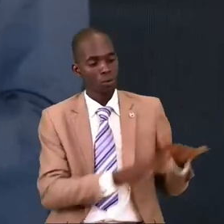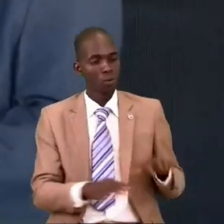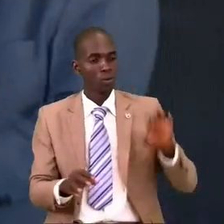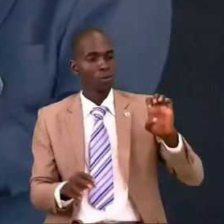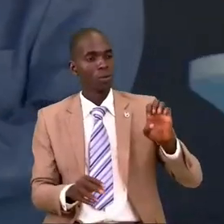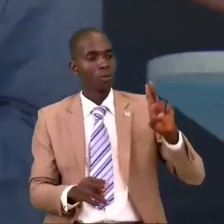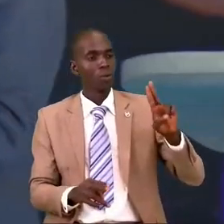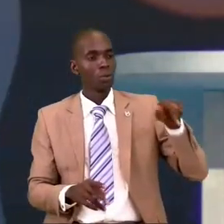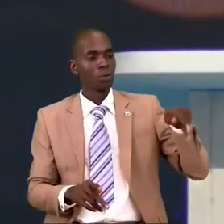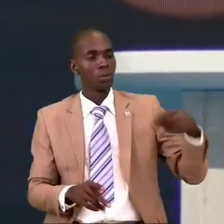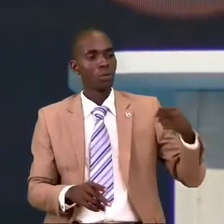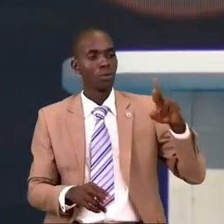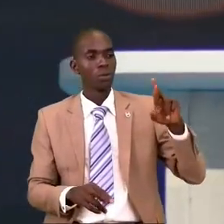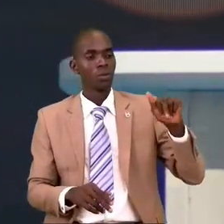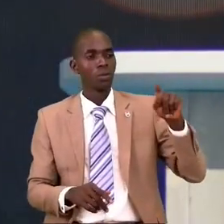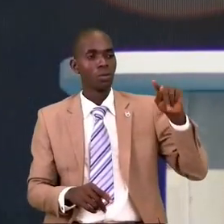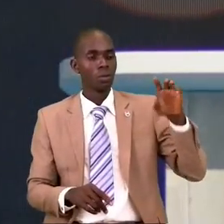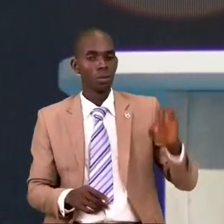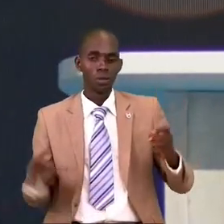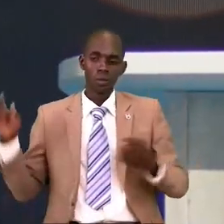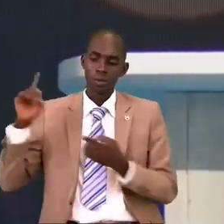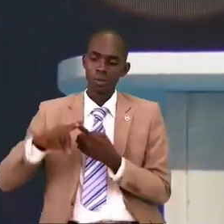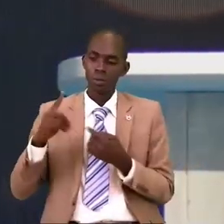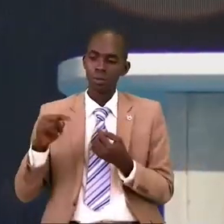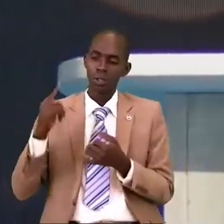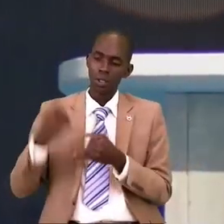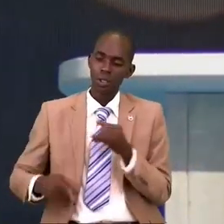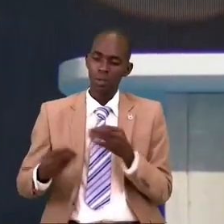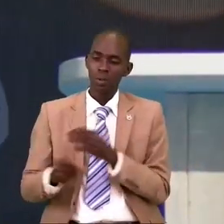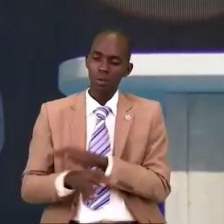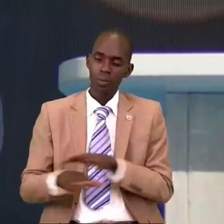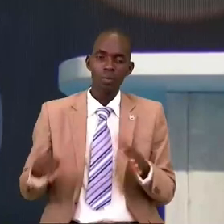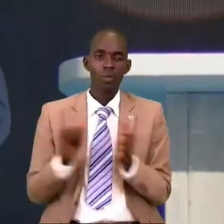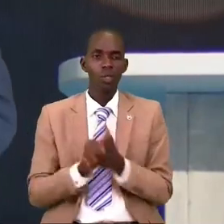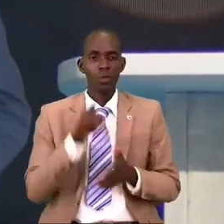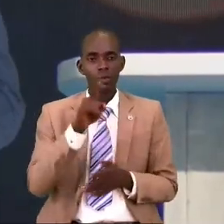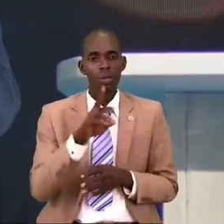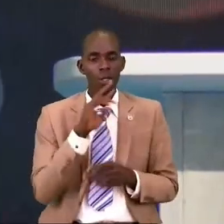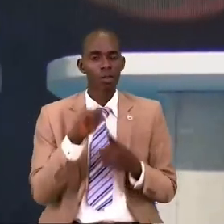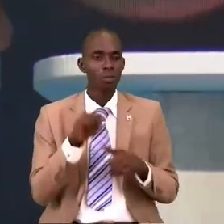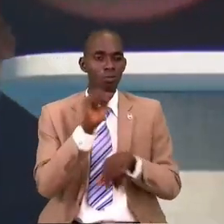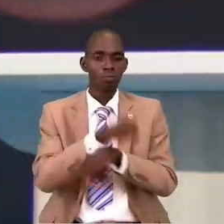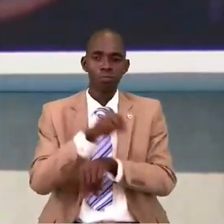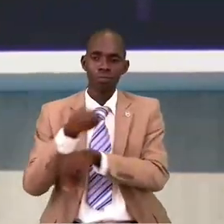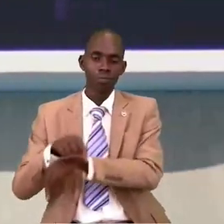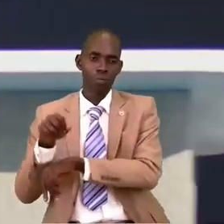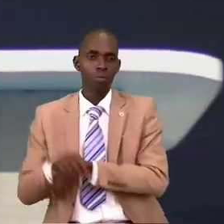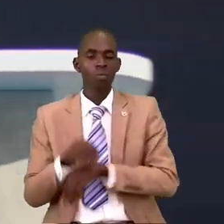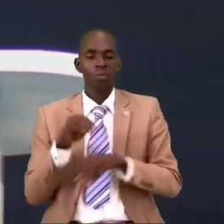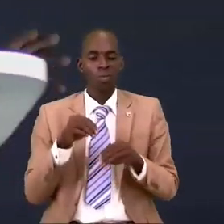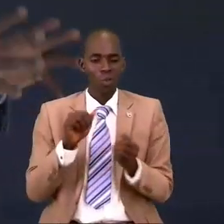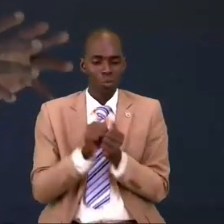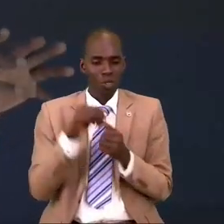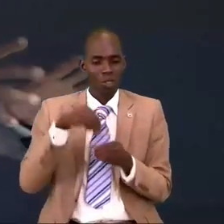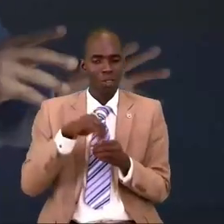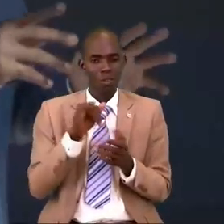tu dois conquérir dans ce territoire, dans ce périmètre, dans ce cercle